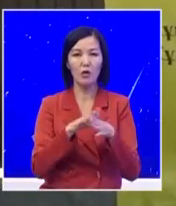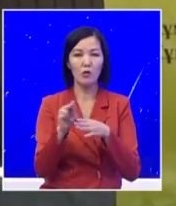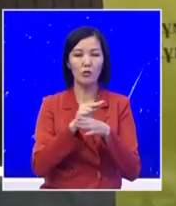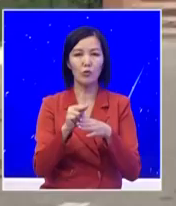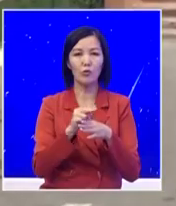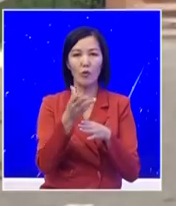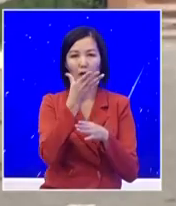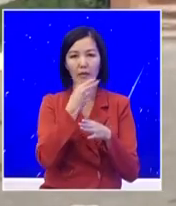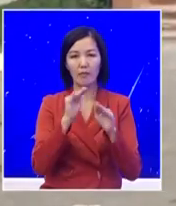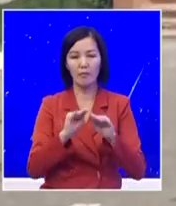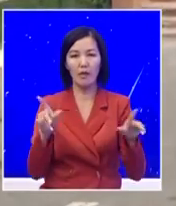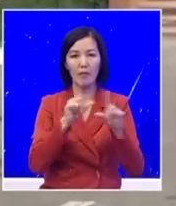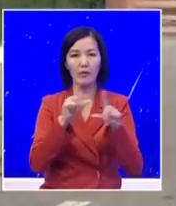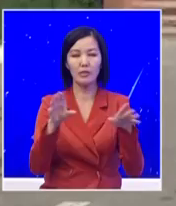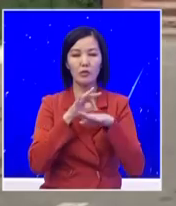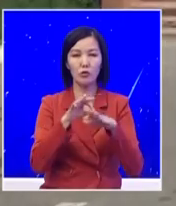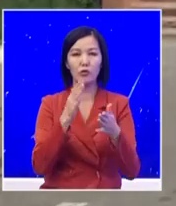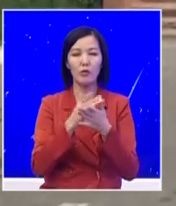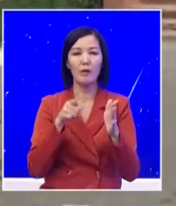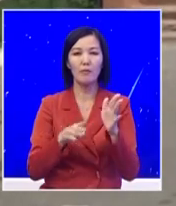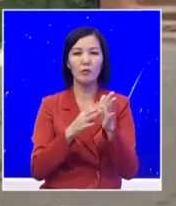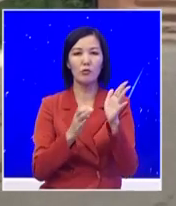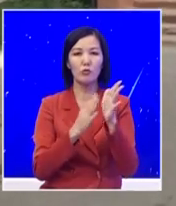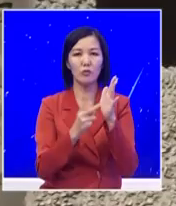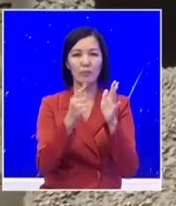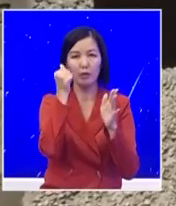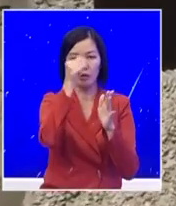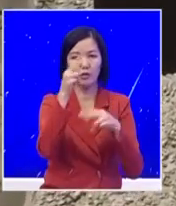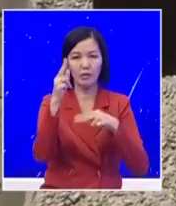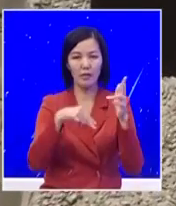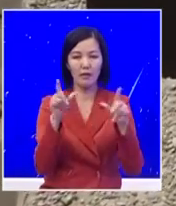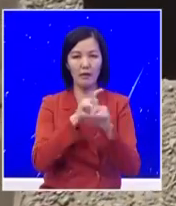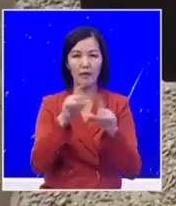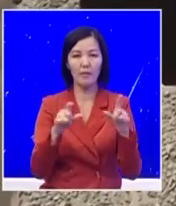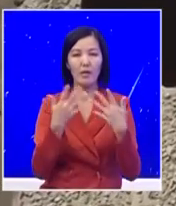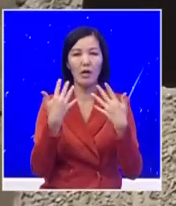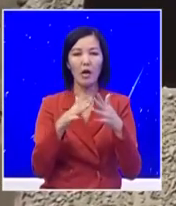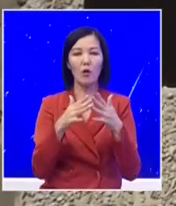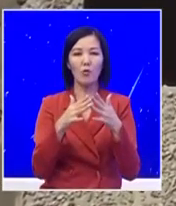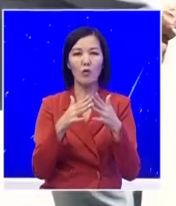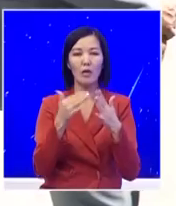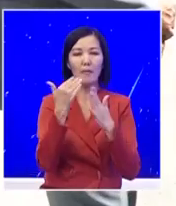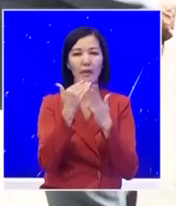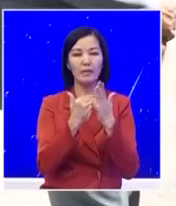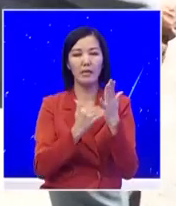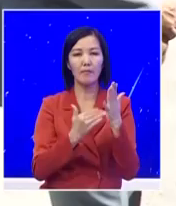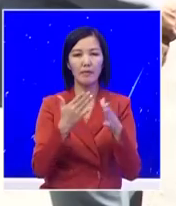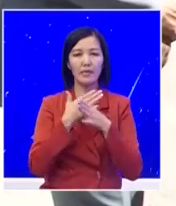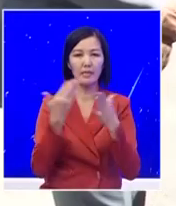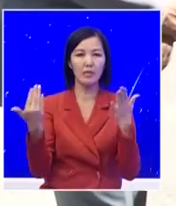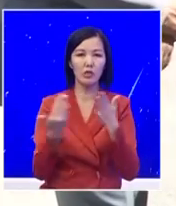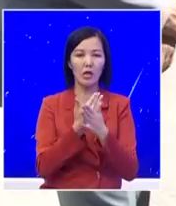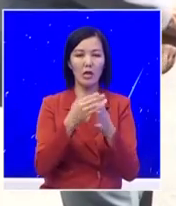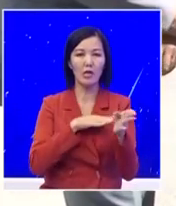әдемі балабақшасында да жүргізіліп жатыр. 1991 жылы салынған ғимарат ауыл ел бесігін бағдарламасы аясында